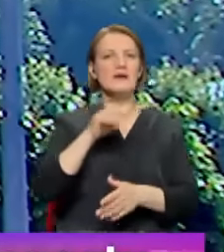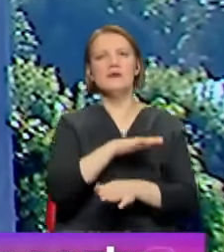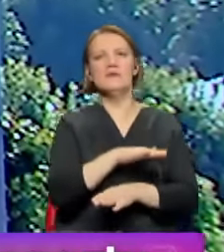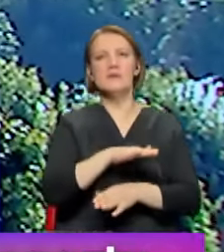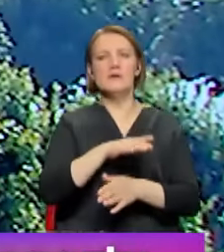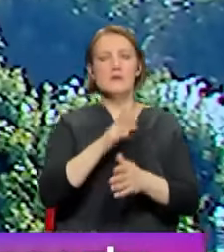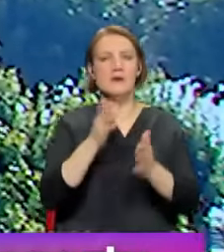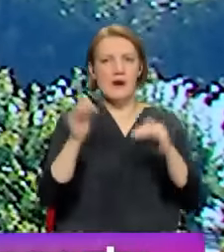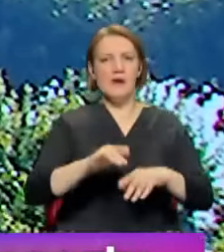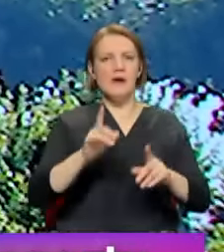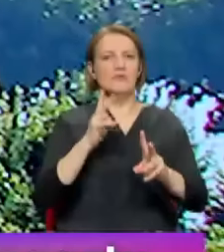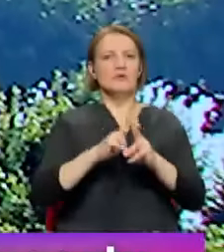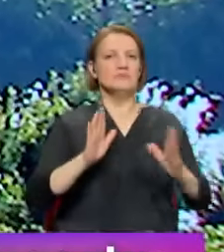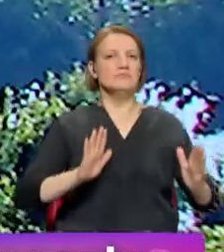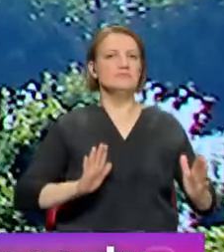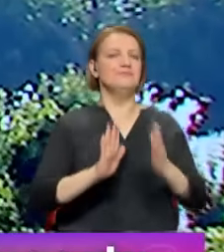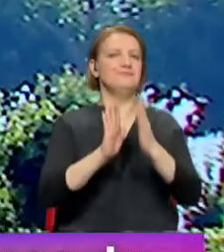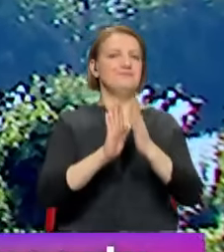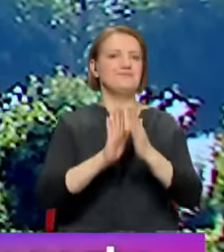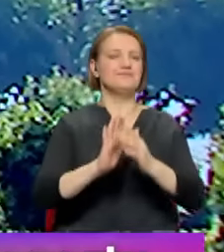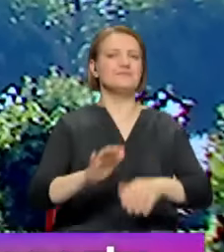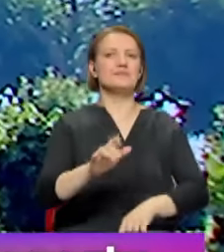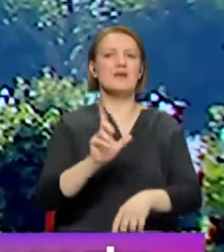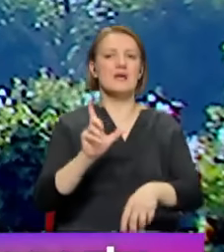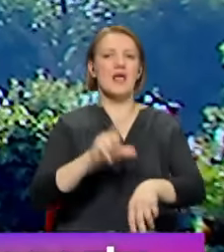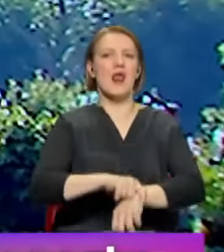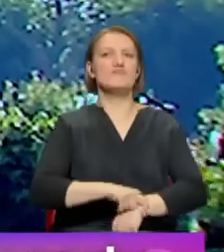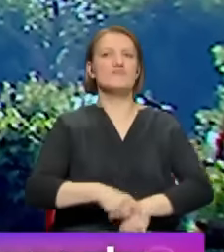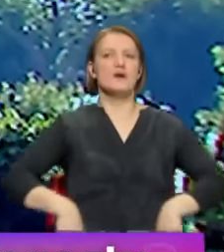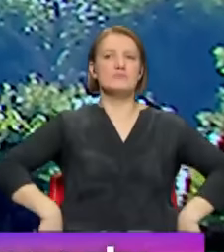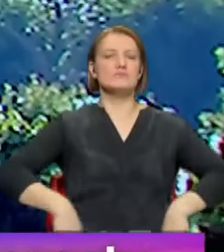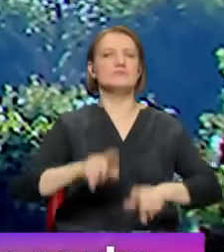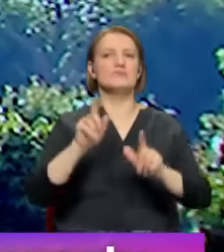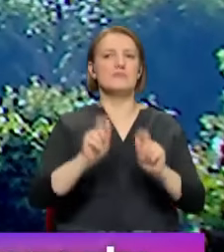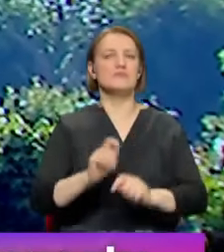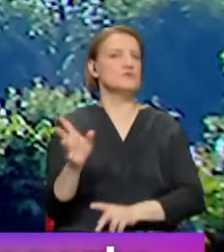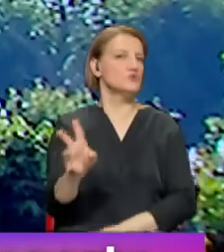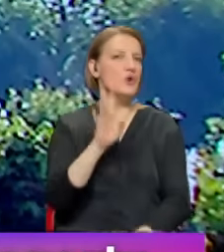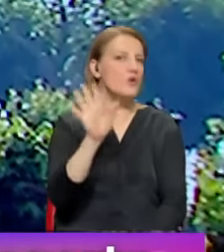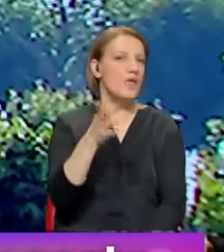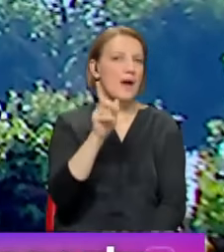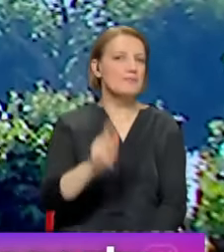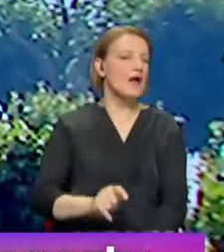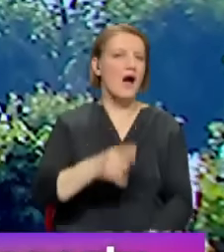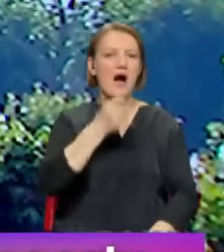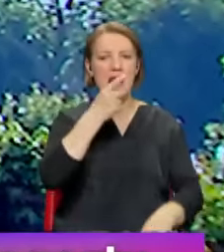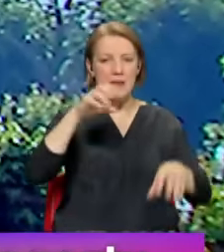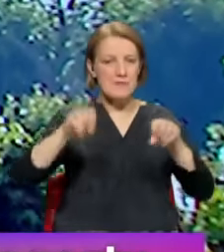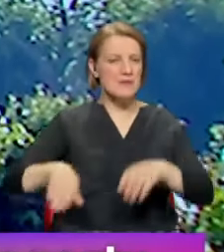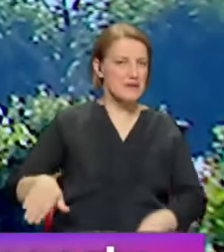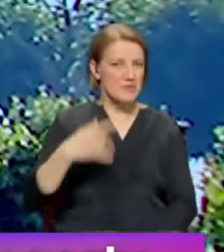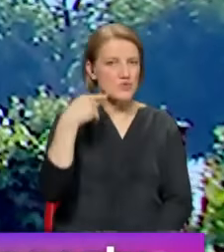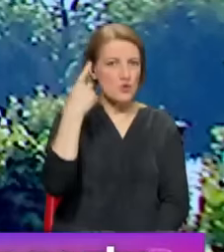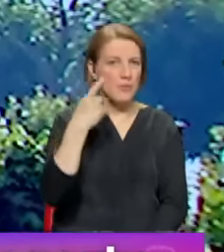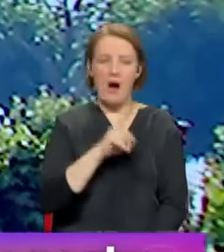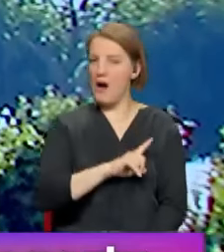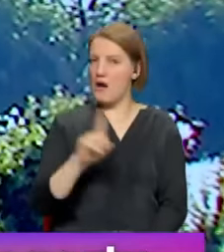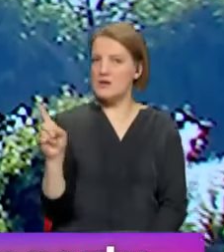istiyorlar. Polisle karşı karşıya geldiler. Ters kelepçe bağlandı. En son ne yaptılar? Ankara'yı terk etmeyi düşünüyorlar mı?